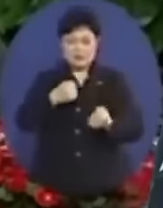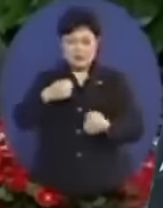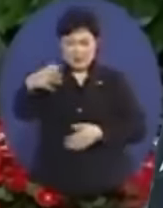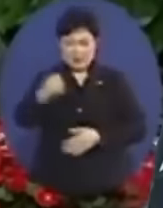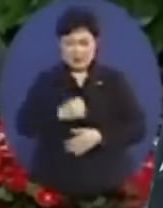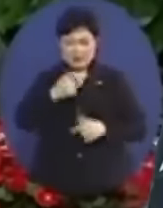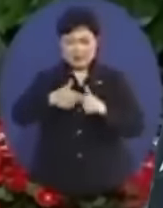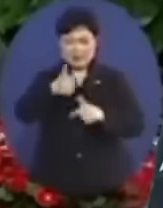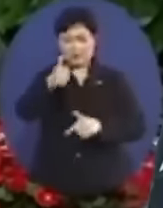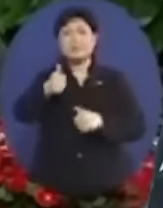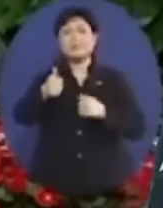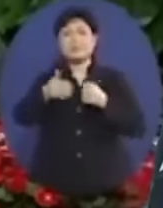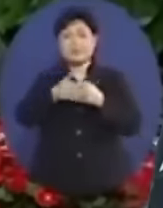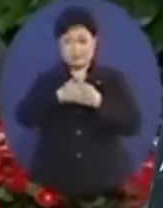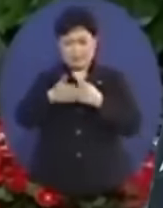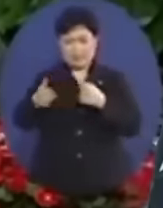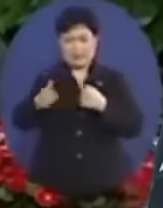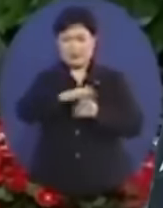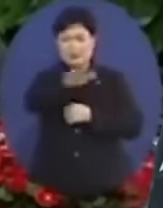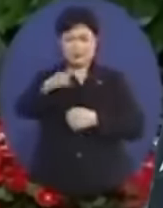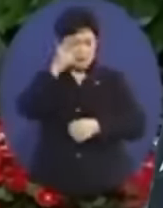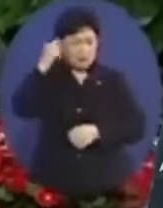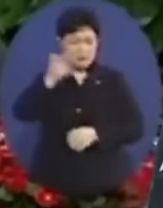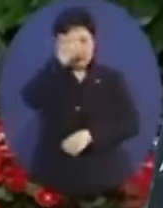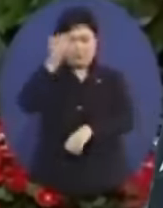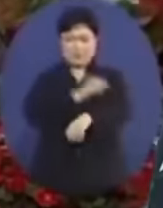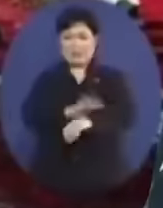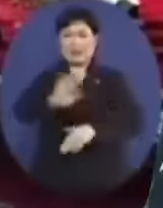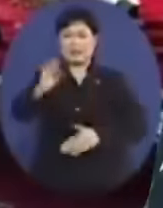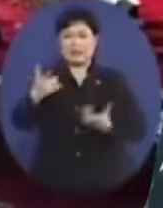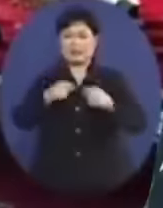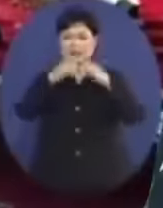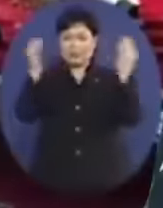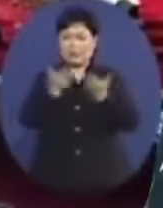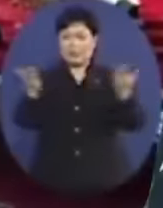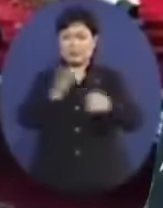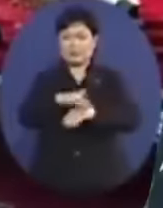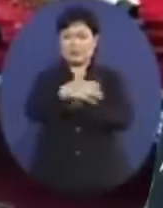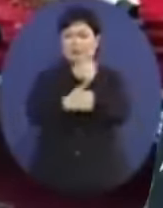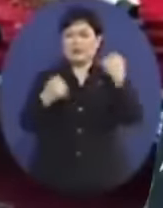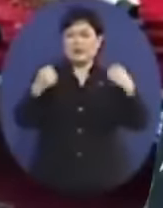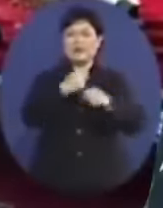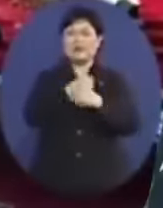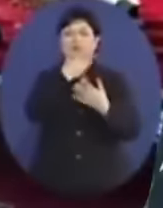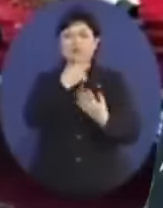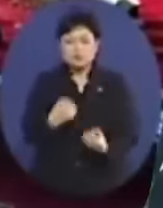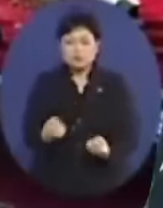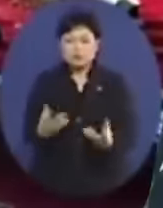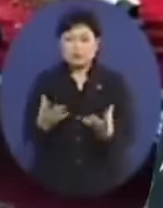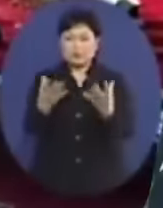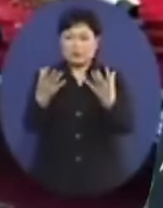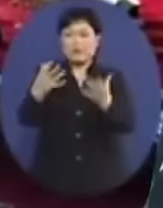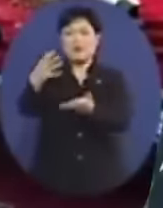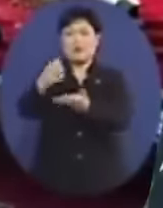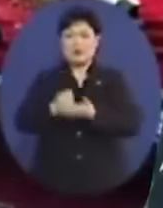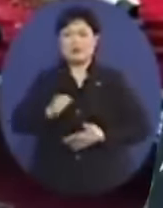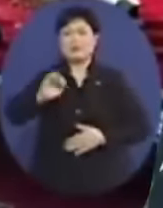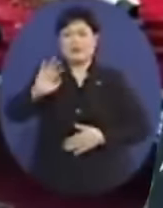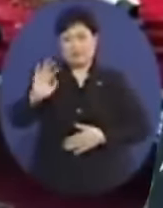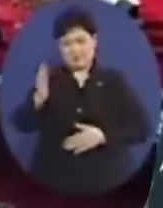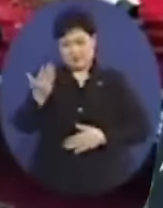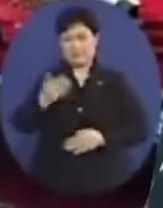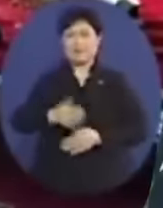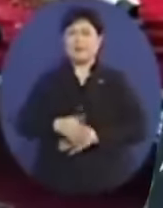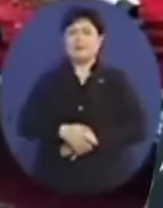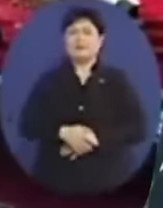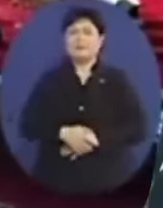대속의 삶으로 우리 영혼이 잘됨 같이 범사에 잘되며 강건한 축복을 얻게 된 것입니다